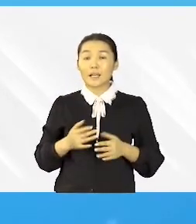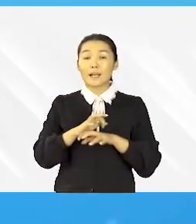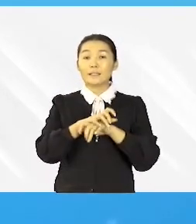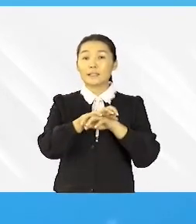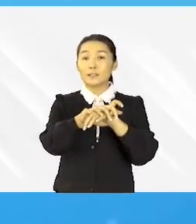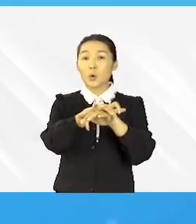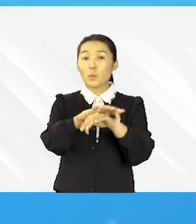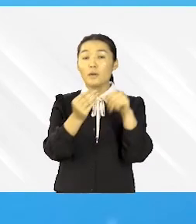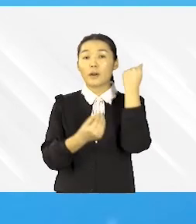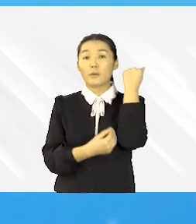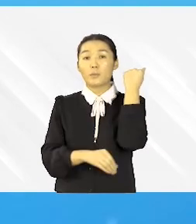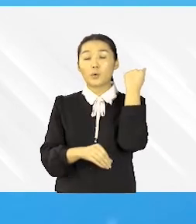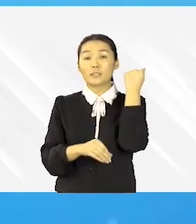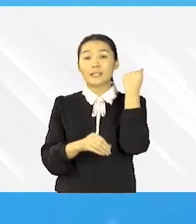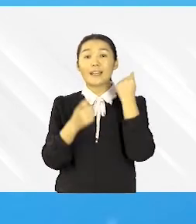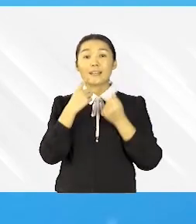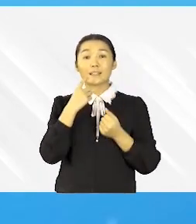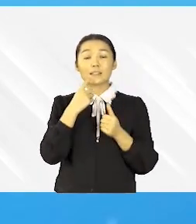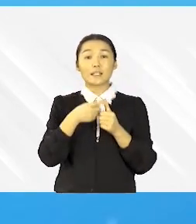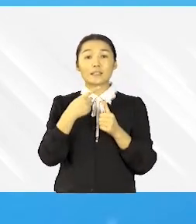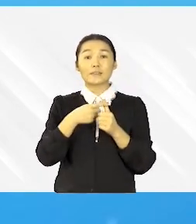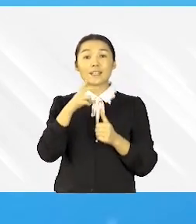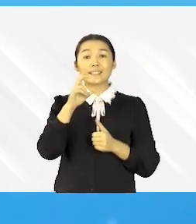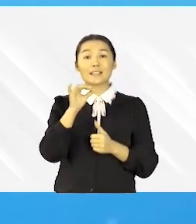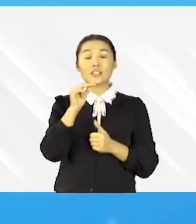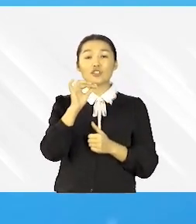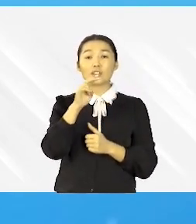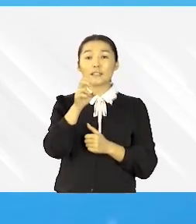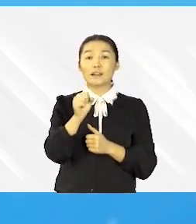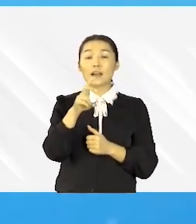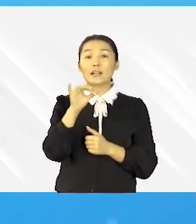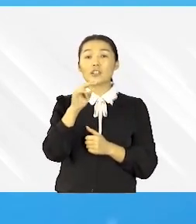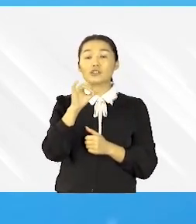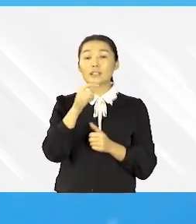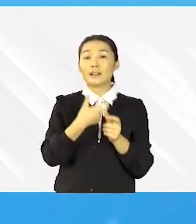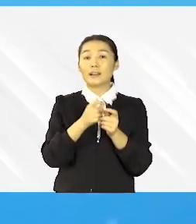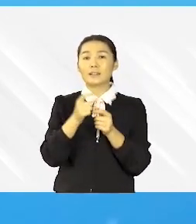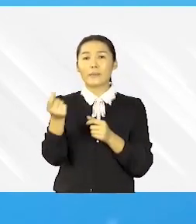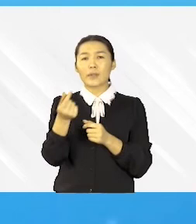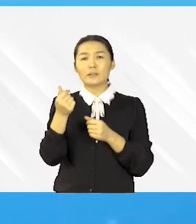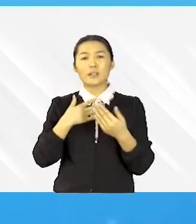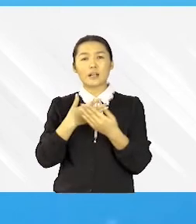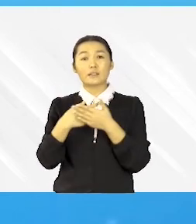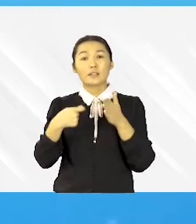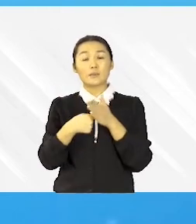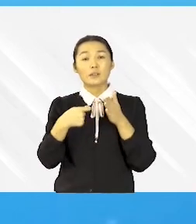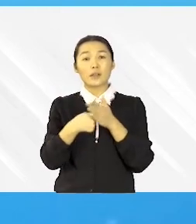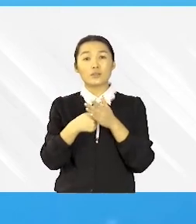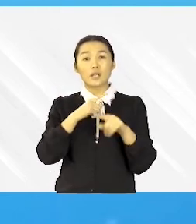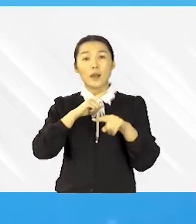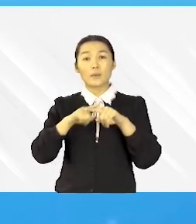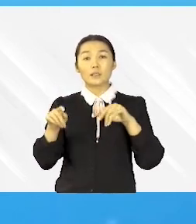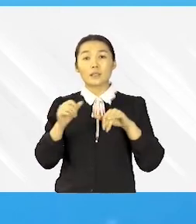насекомого после стадии яйца носит название личинки. Личинки – это мелкие и очень активно питающиеся,